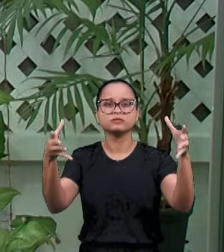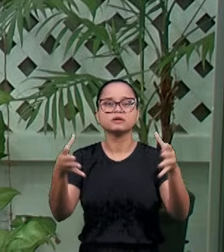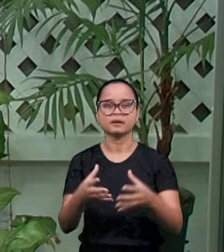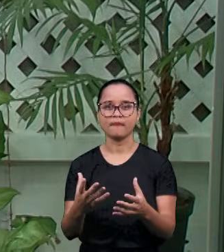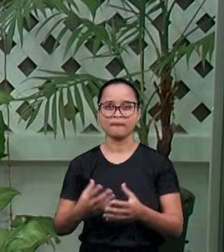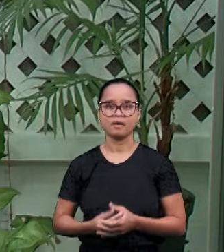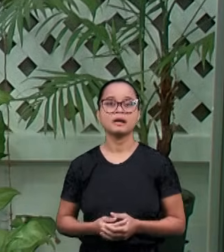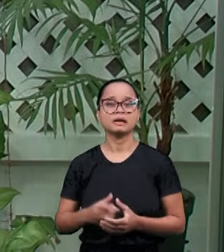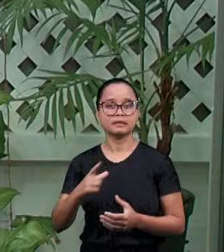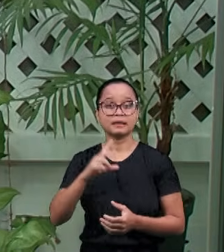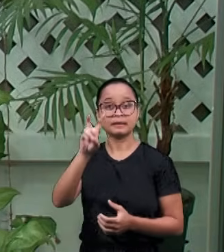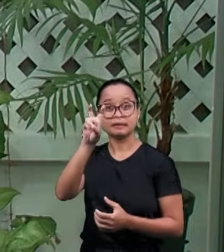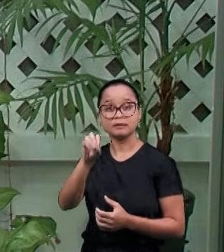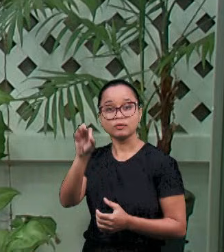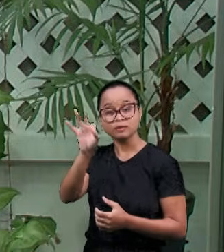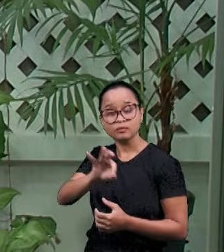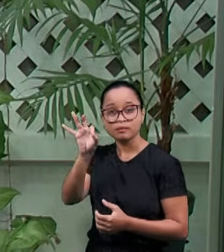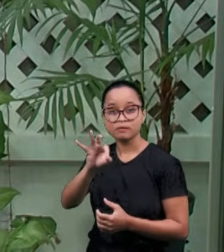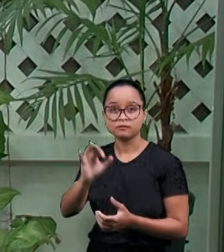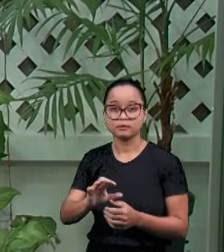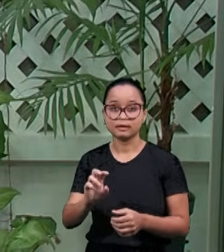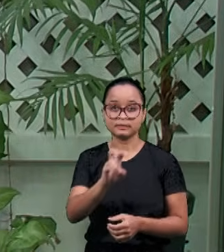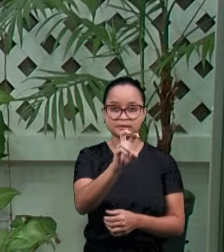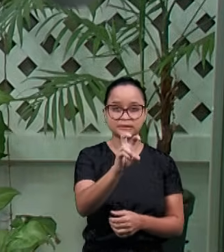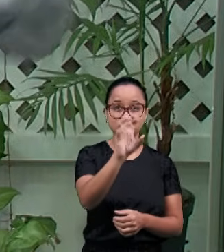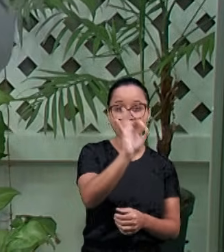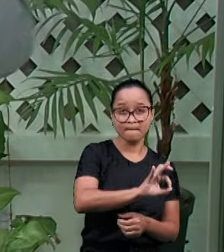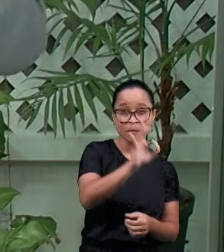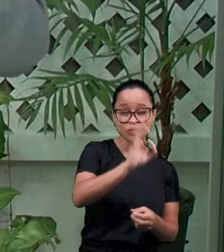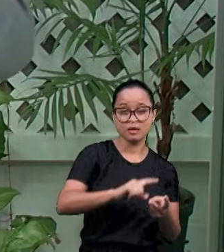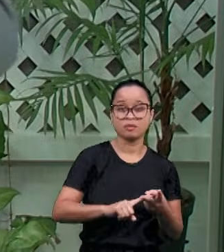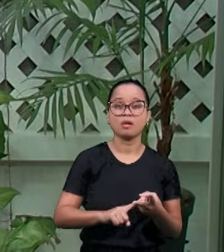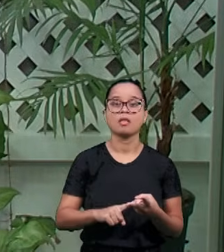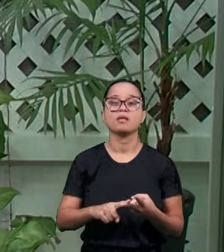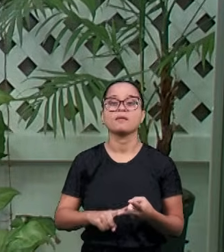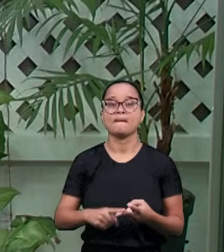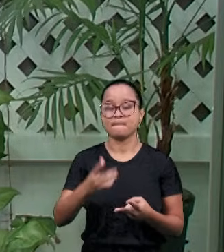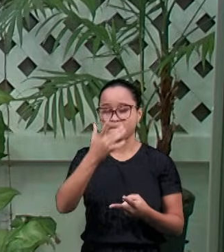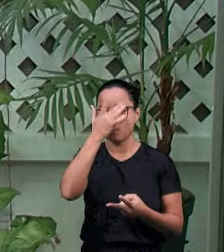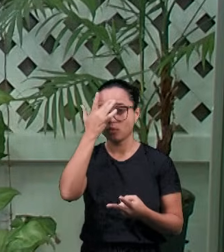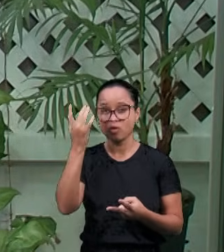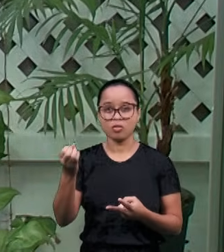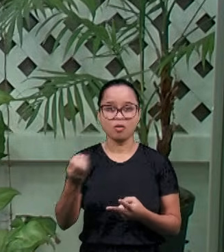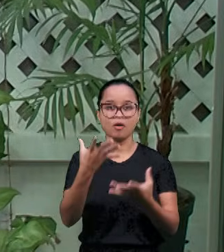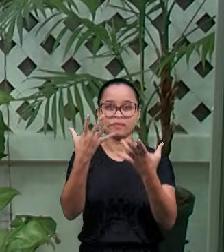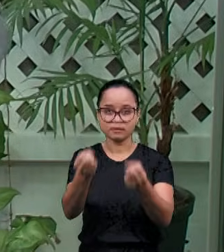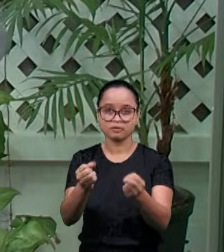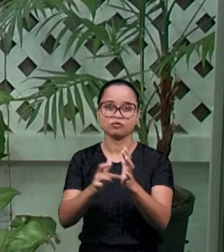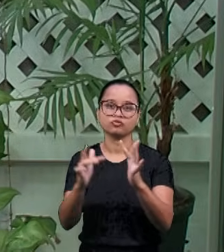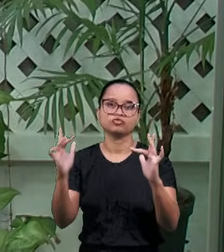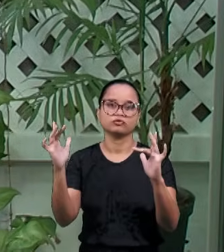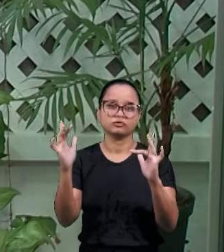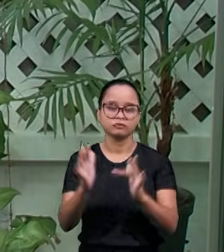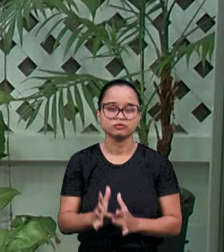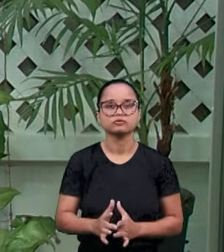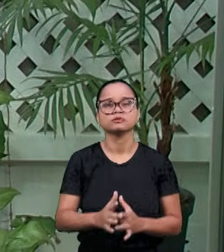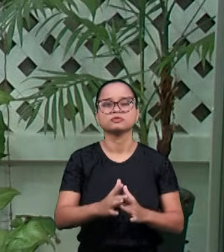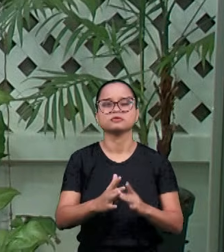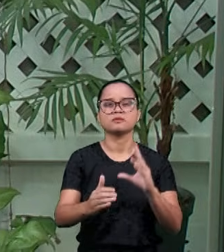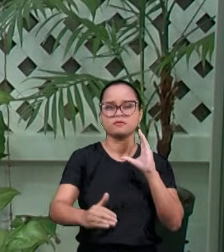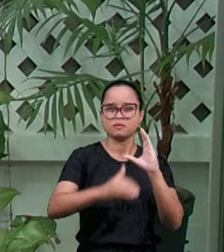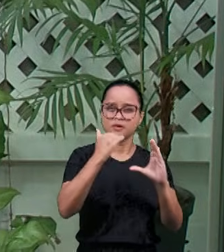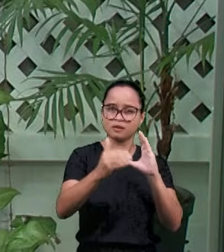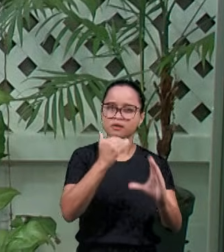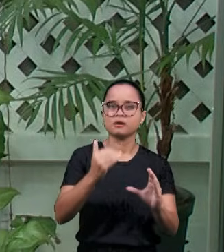50%, 100% des nouveaux convertis qui écrivent en venant d'autres groupes,